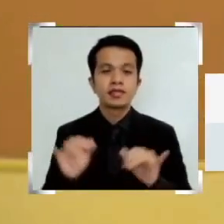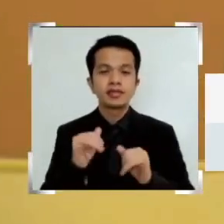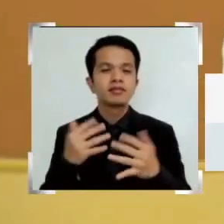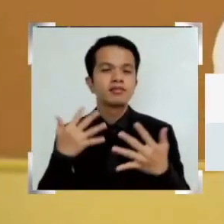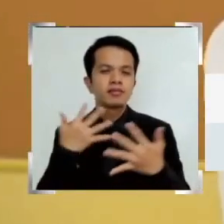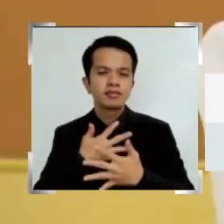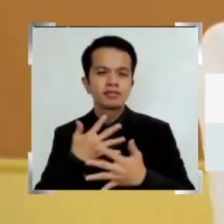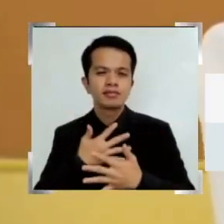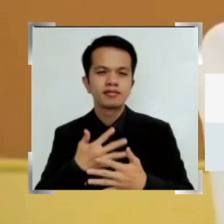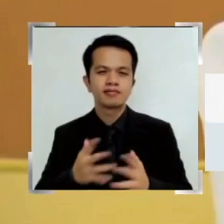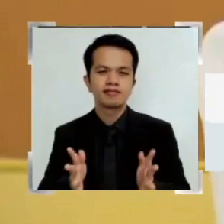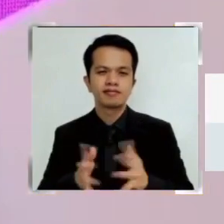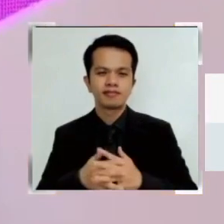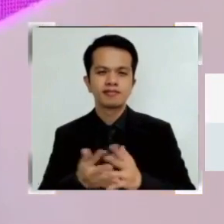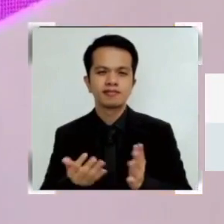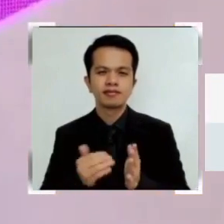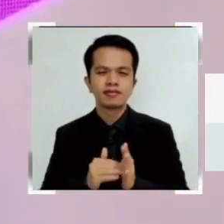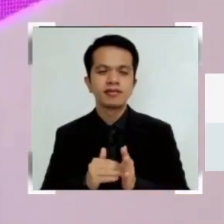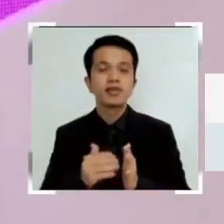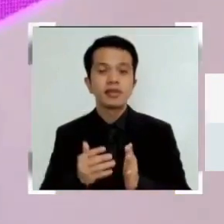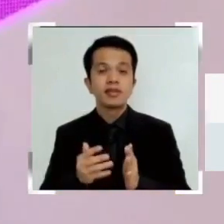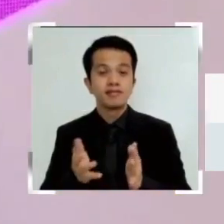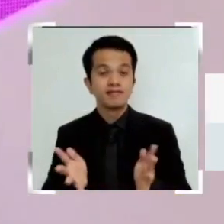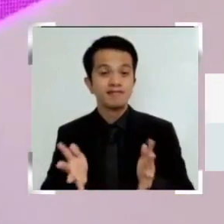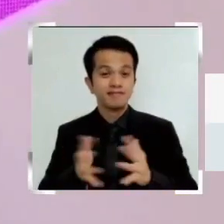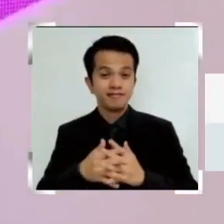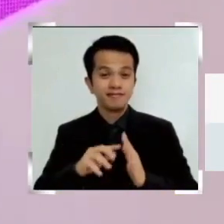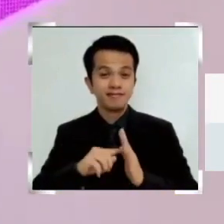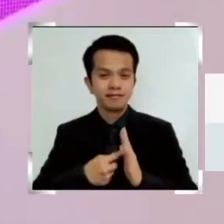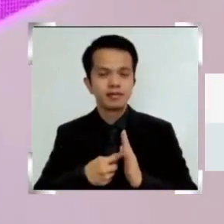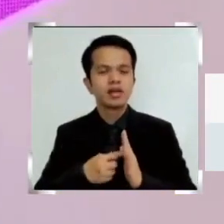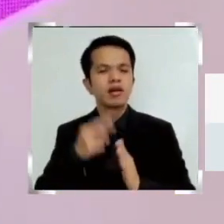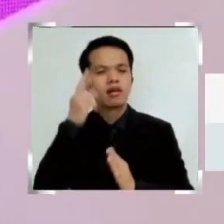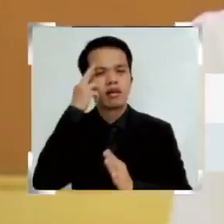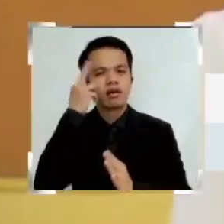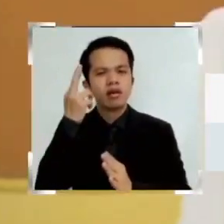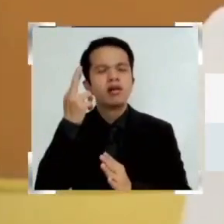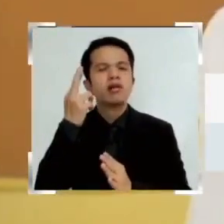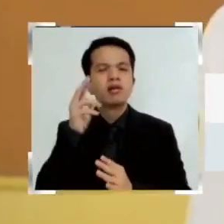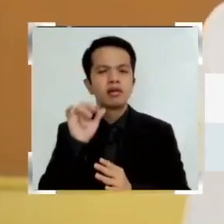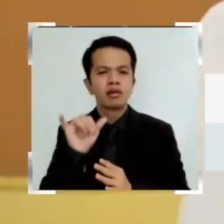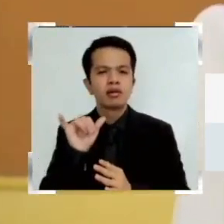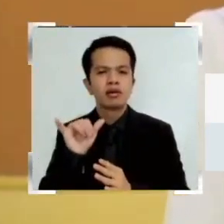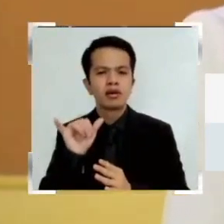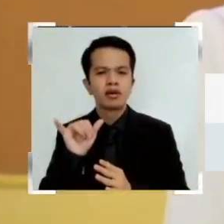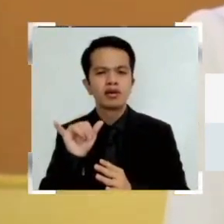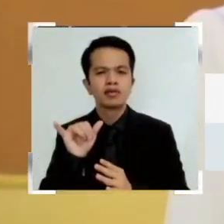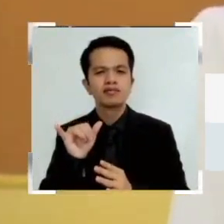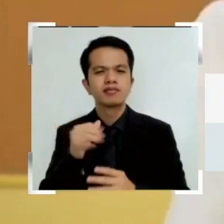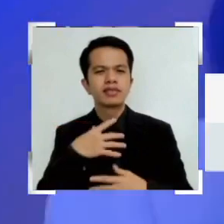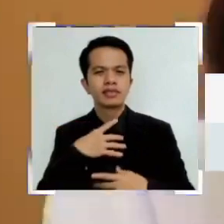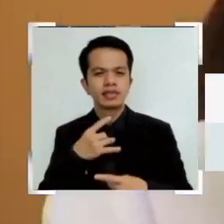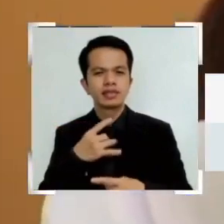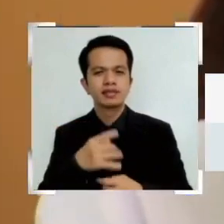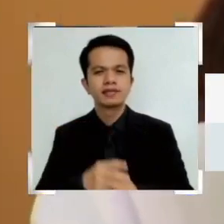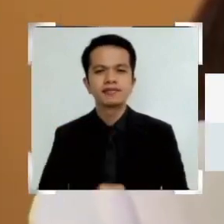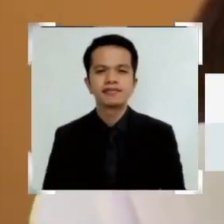mabuntis. Pero noong nabuntis siya, doon daw niya na-realize kung gaano pala niya ito kagusto.